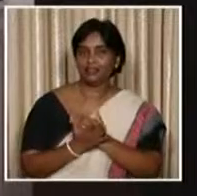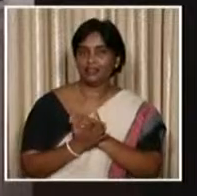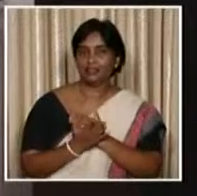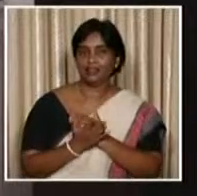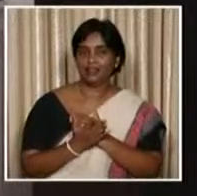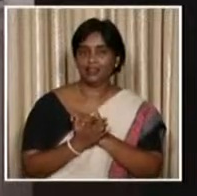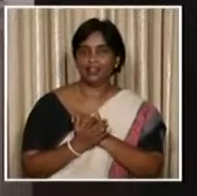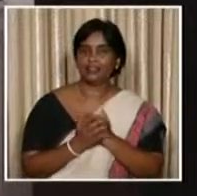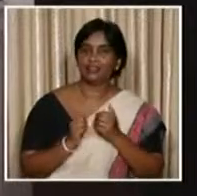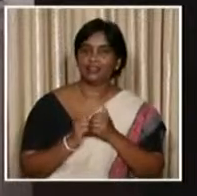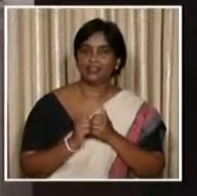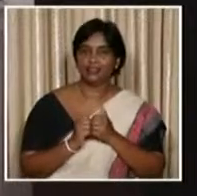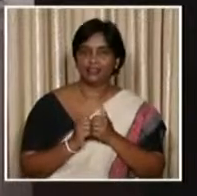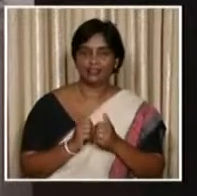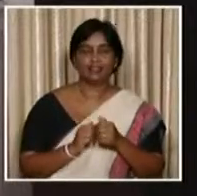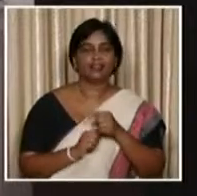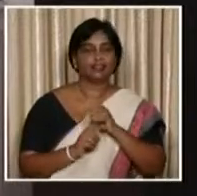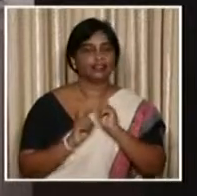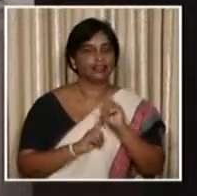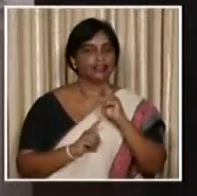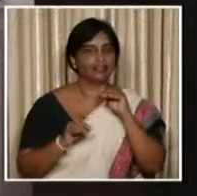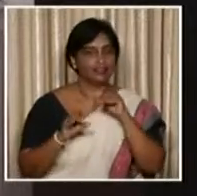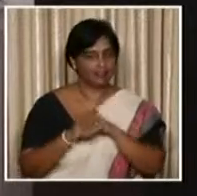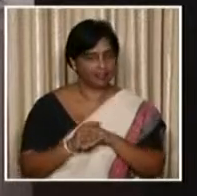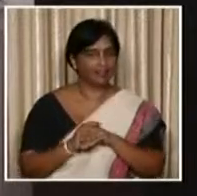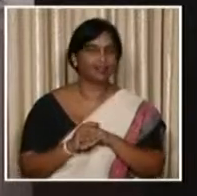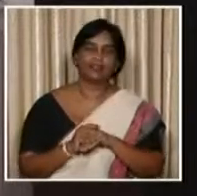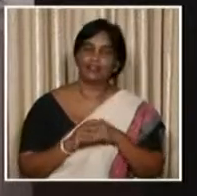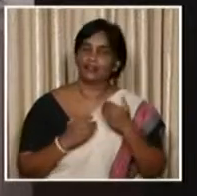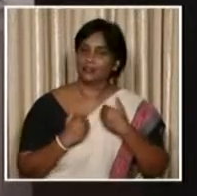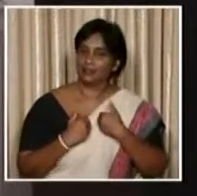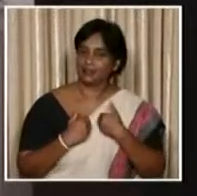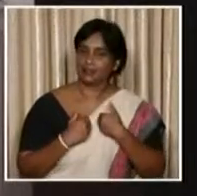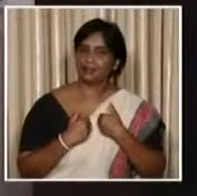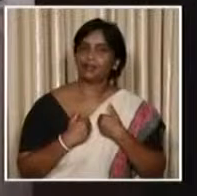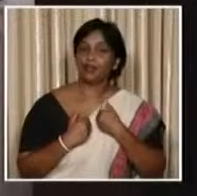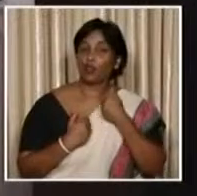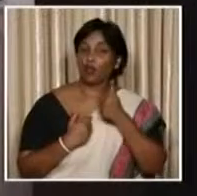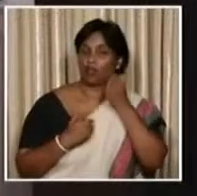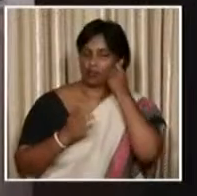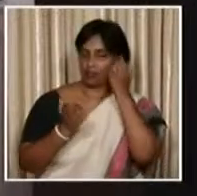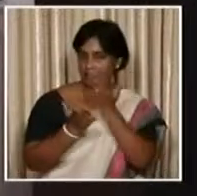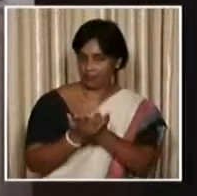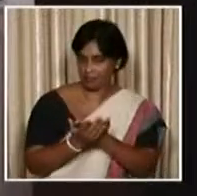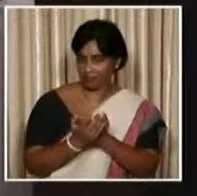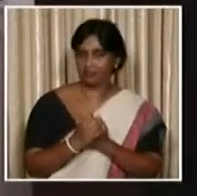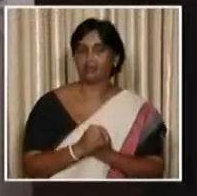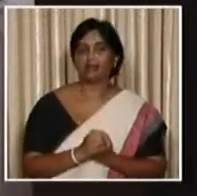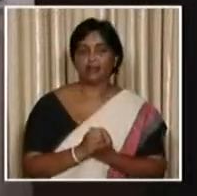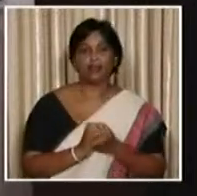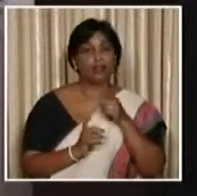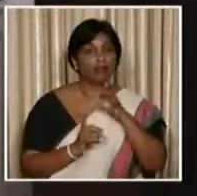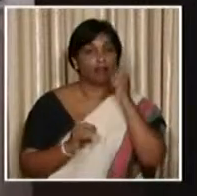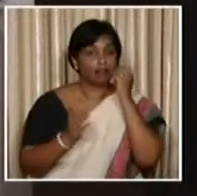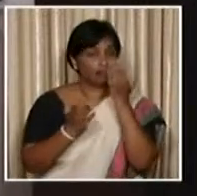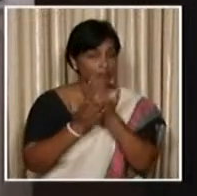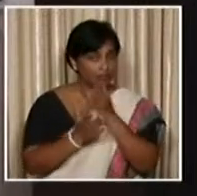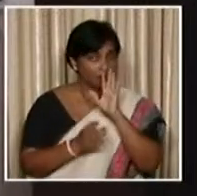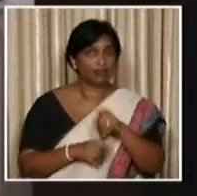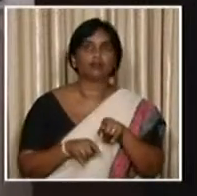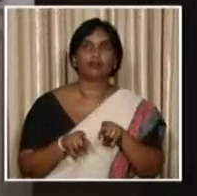ඒ පාර්ලිමේන්තුව තුළ අපි හොඳ යෝජනාවක් ඉදිරිපත් කරේ. ඒ යෝජනාව